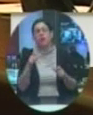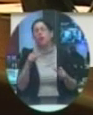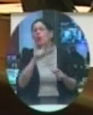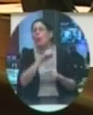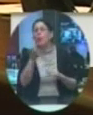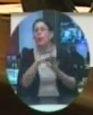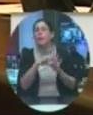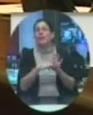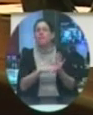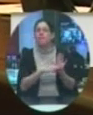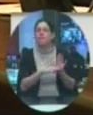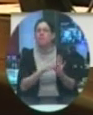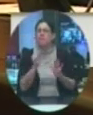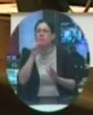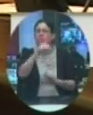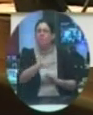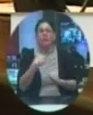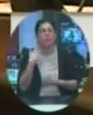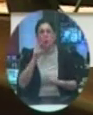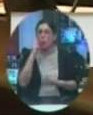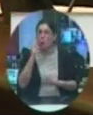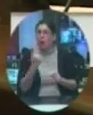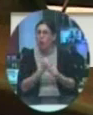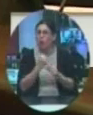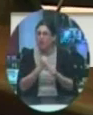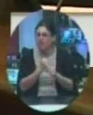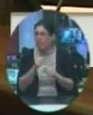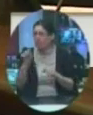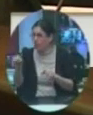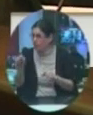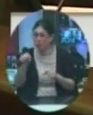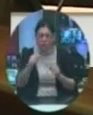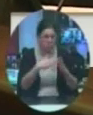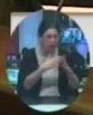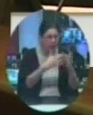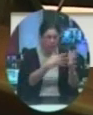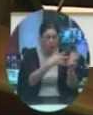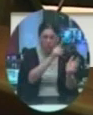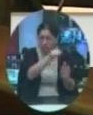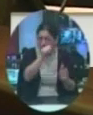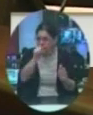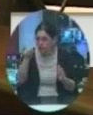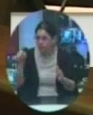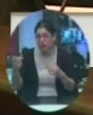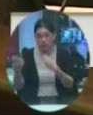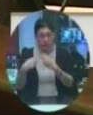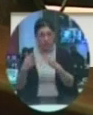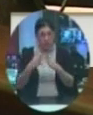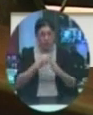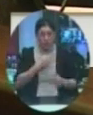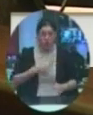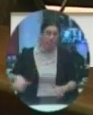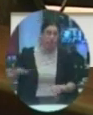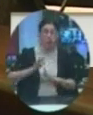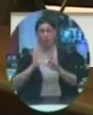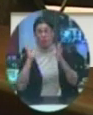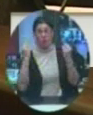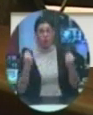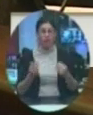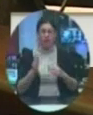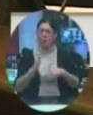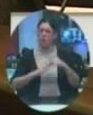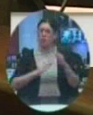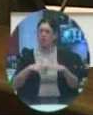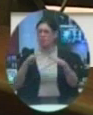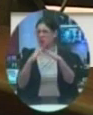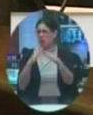חוקיים. אני לא רואה אתכם עושים מיפוי מבית לבית. ליד הבית שלי בשכונה מאוד טובה, בונים בתים, אני לא